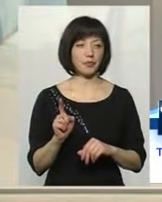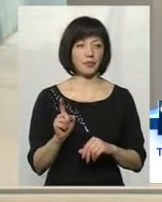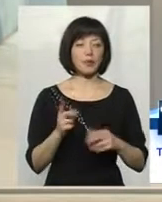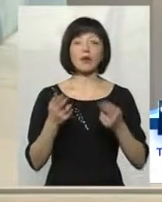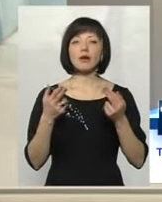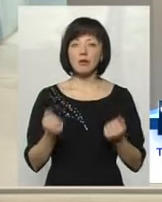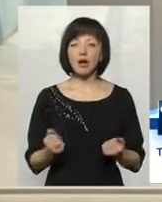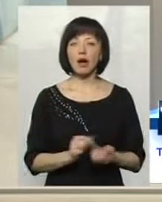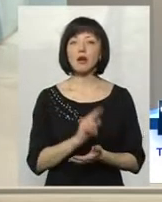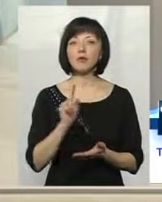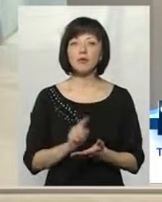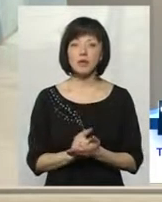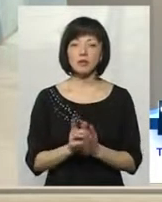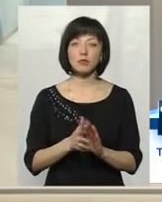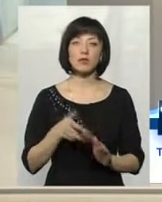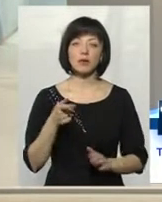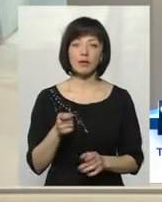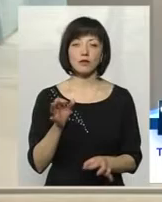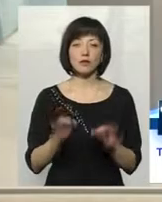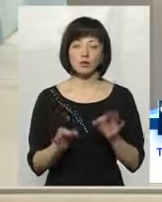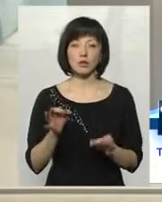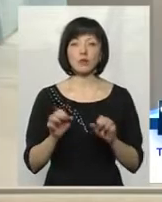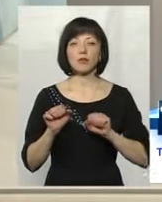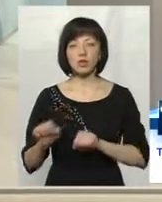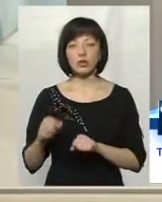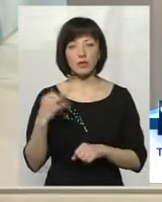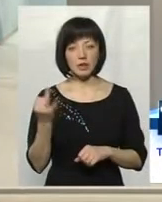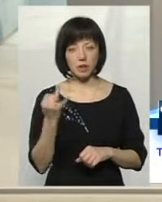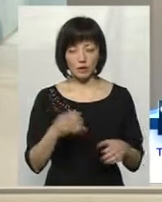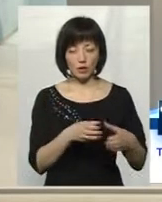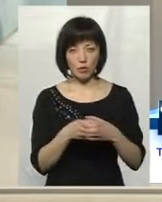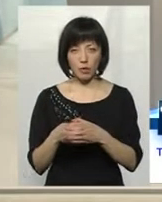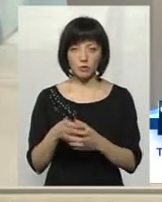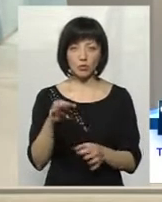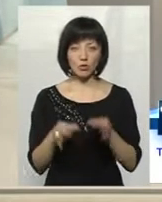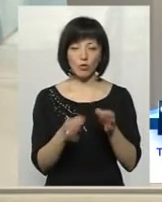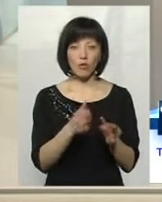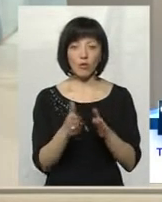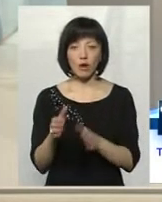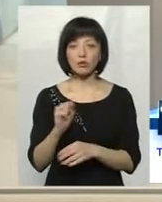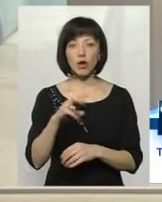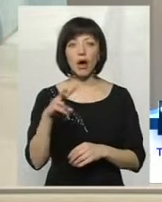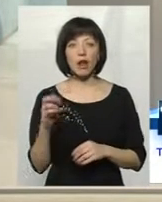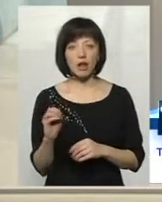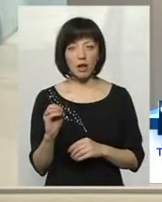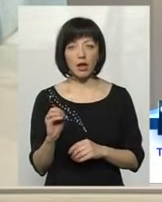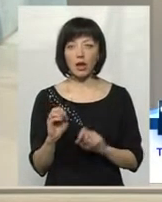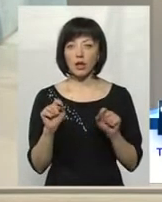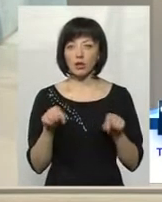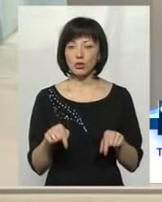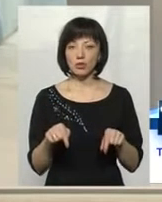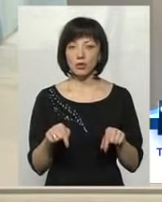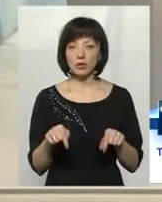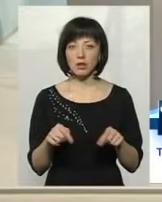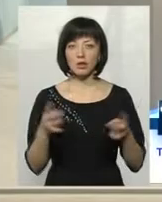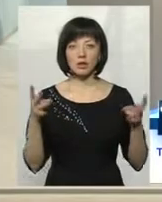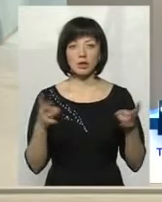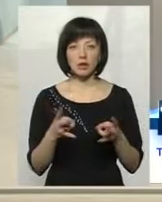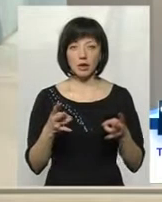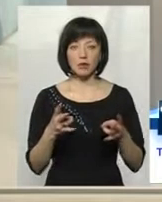да, повинні подавати в суди, повинні відстоювати інтереси громади в судовому порядку, але тут треба